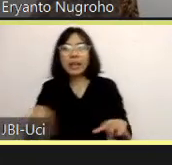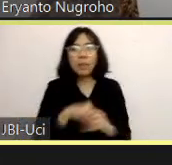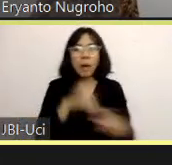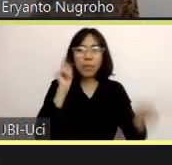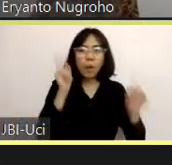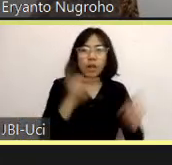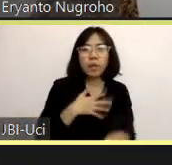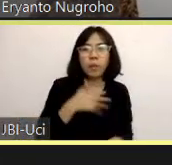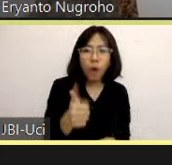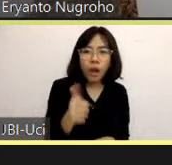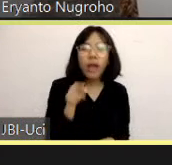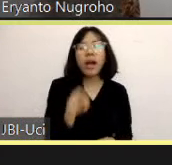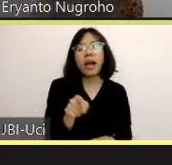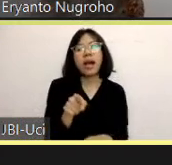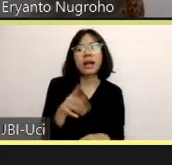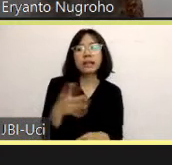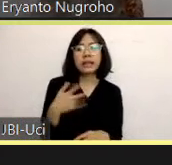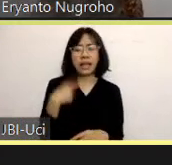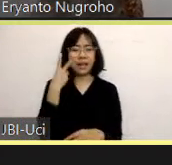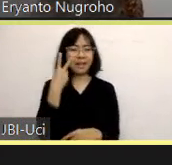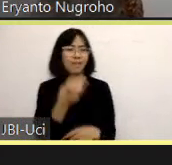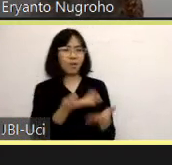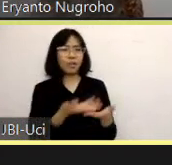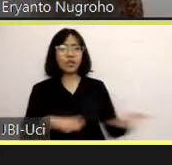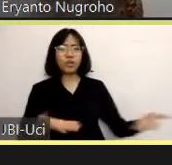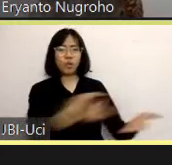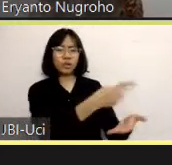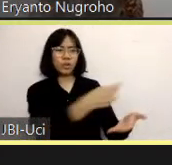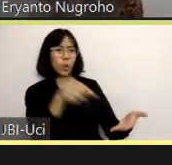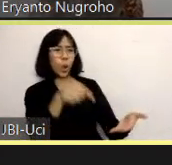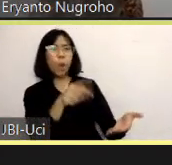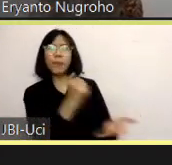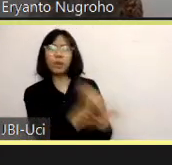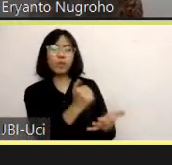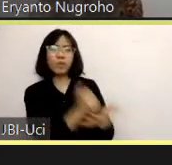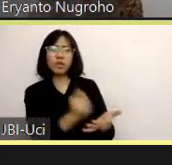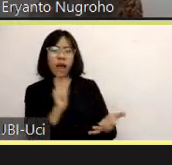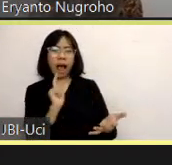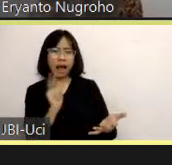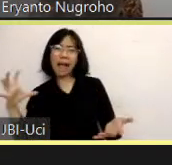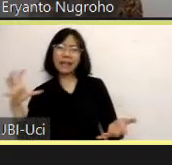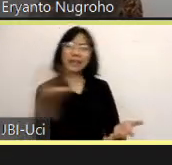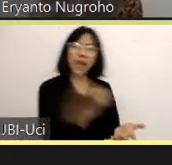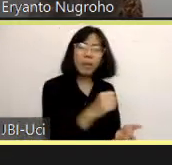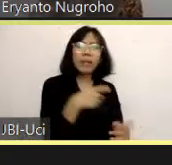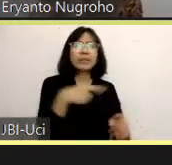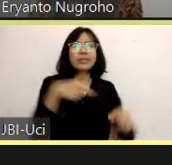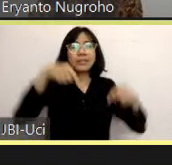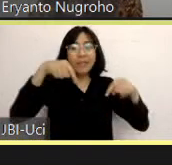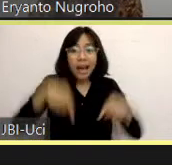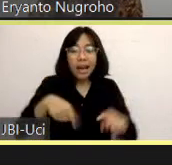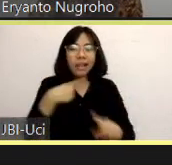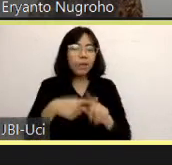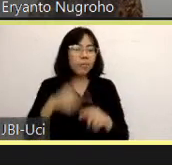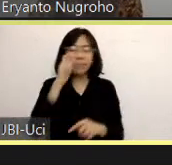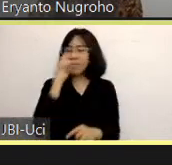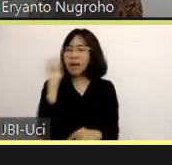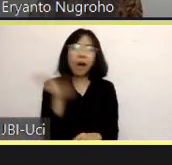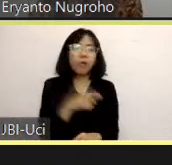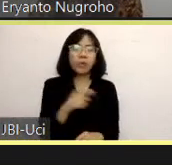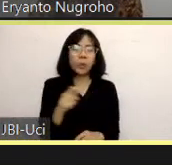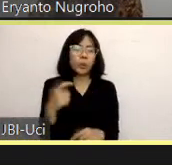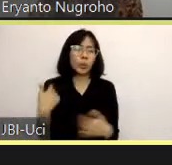saya mengancam demokrasi di Indonesia pada saat ini dan nampaknya semakin parah. Nampaknya ini adalah upaya yang